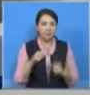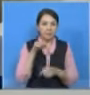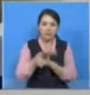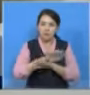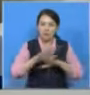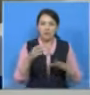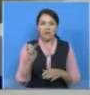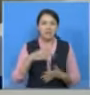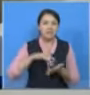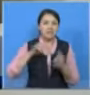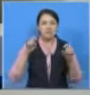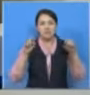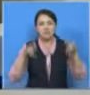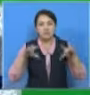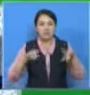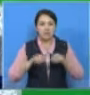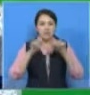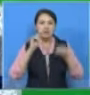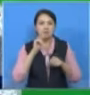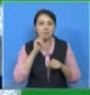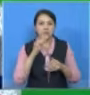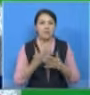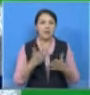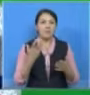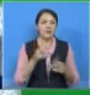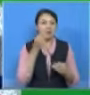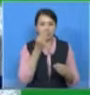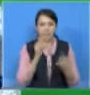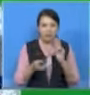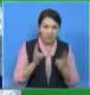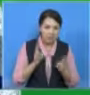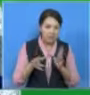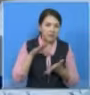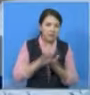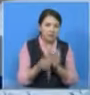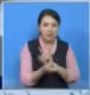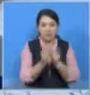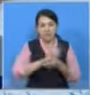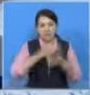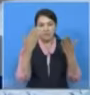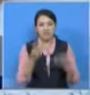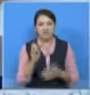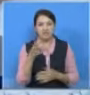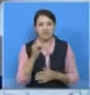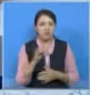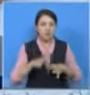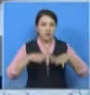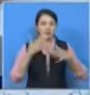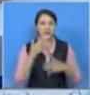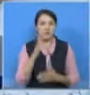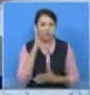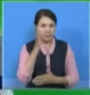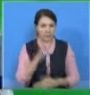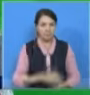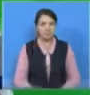Алға қаласын шайхана ашты. Бұл бағытта кәсібін оңтайландырып, тамақтану орталығына айналдырған. Бүгінде оның фастфуд өнімдері үлкен сұранысқа